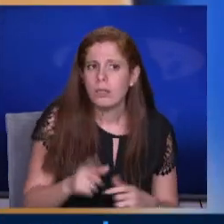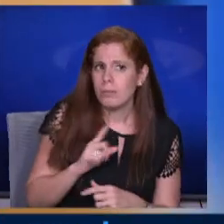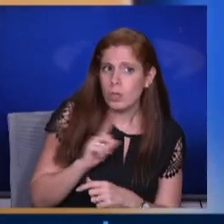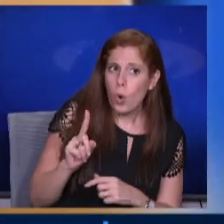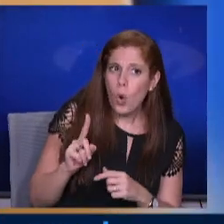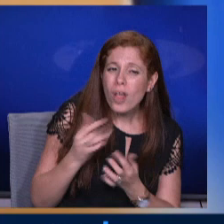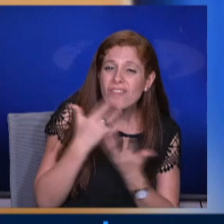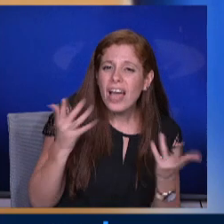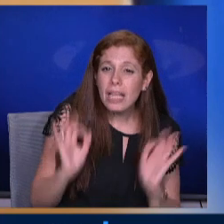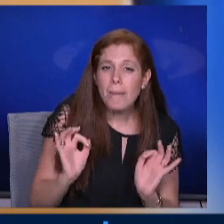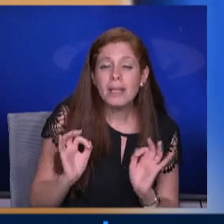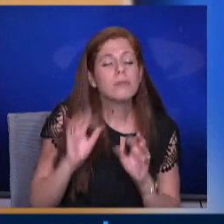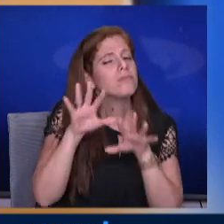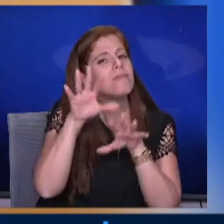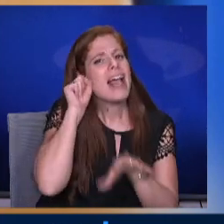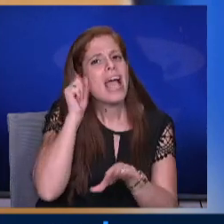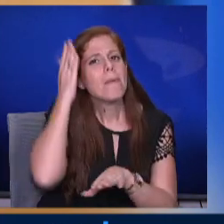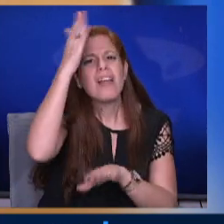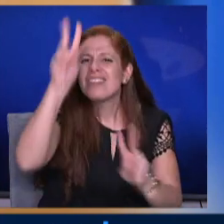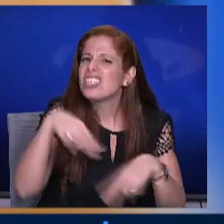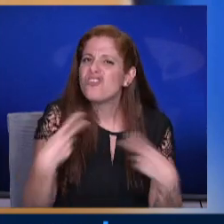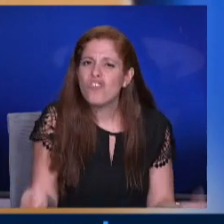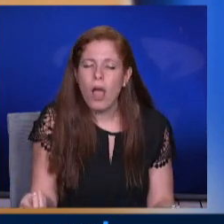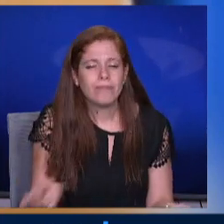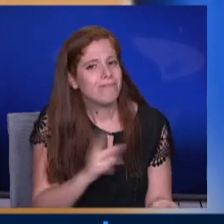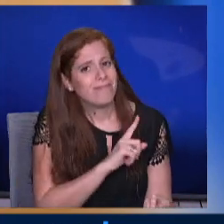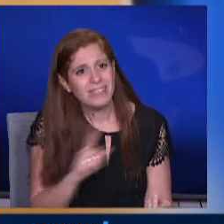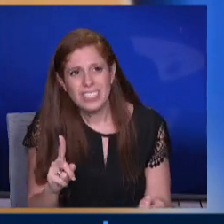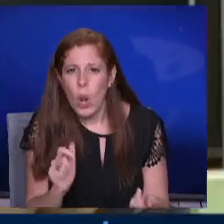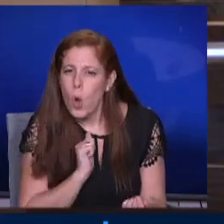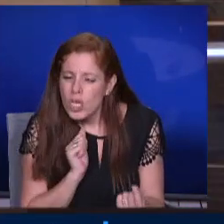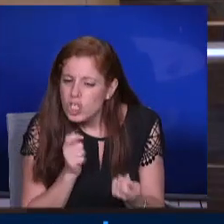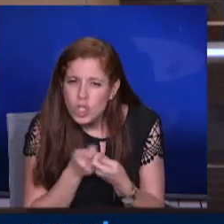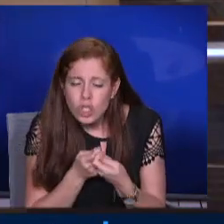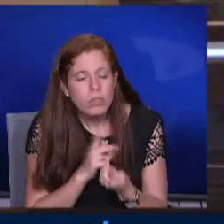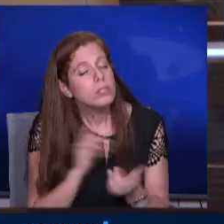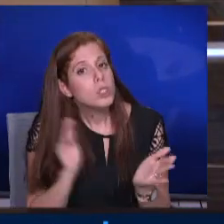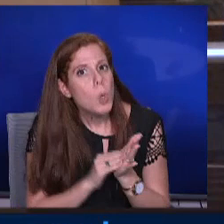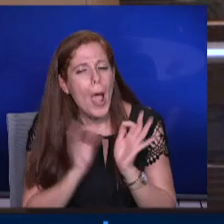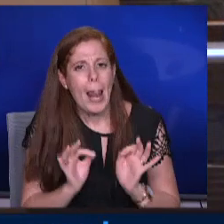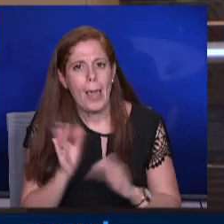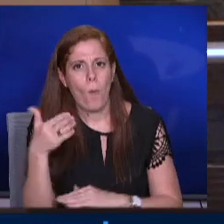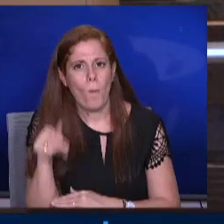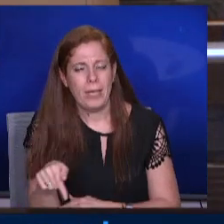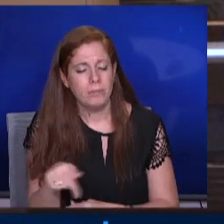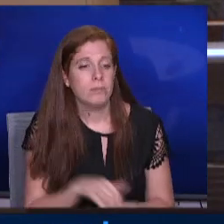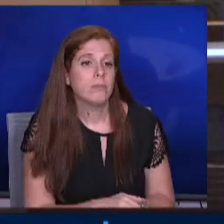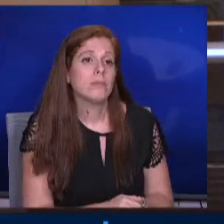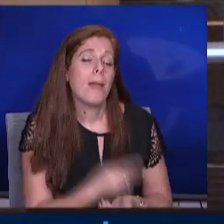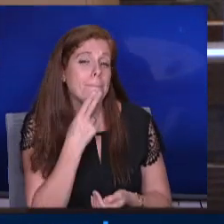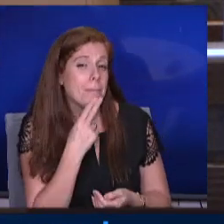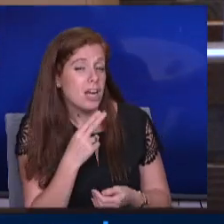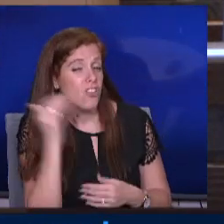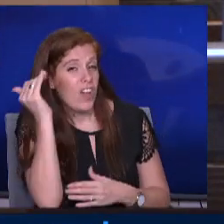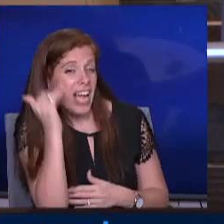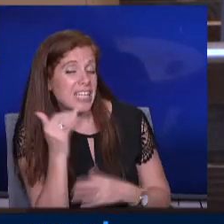להפיק לקחים לעתיד. זה לא עניין אישי, אלא צורך לאומי. בנט סיכם מבעוד מועד עם גנץ שההצעה תידון רק